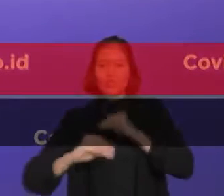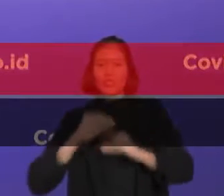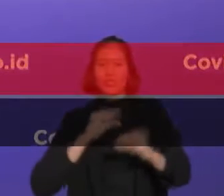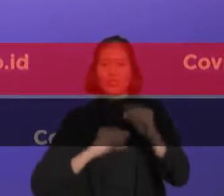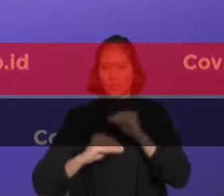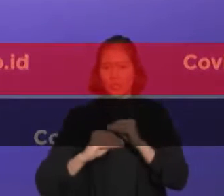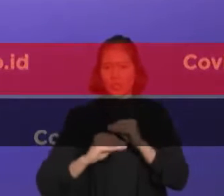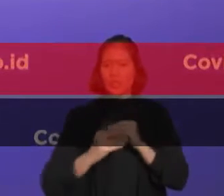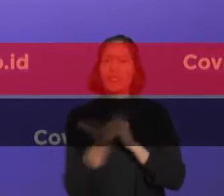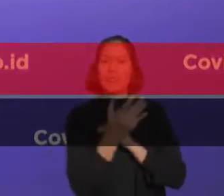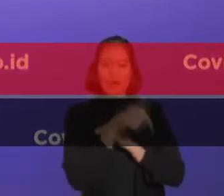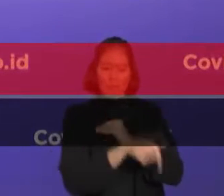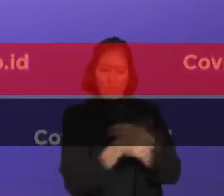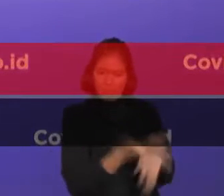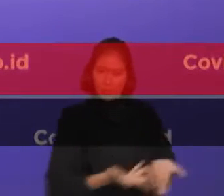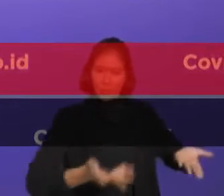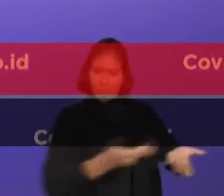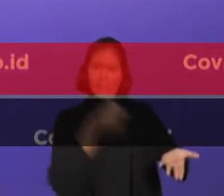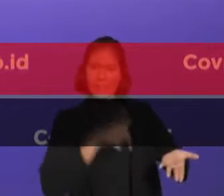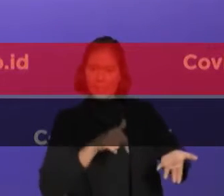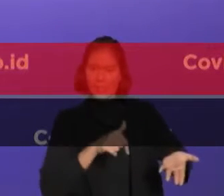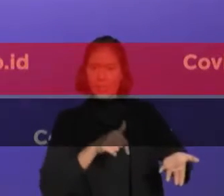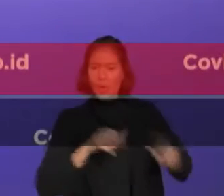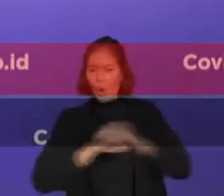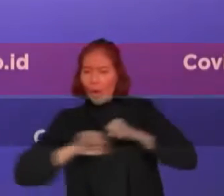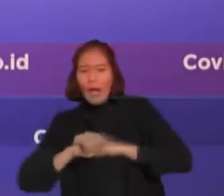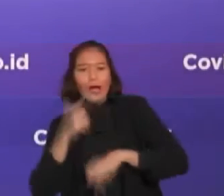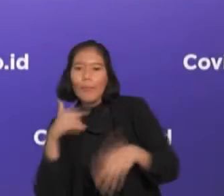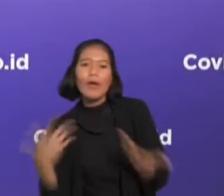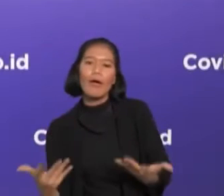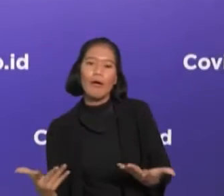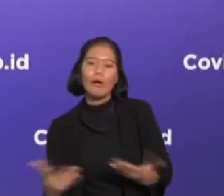Bagaimana sebaiknya dengan kondisi pandemi ini,